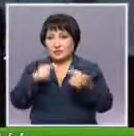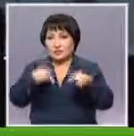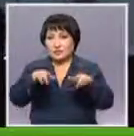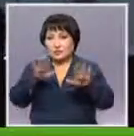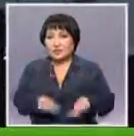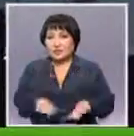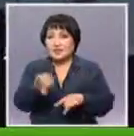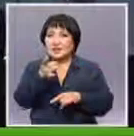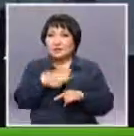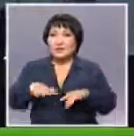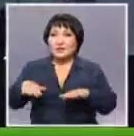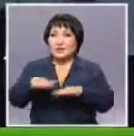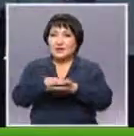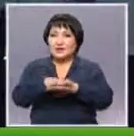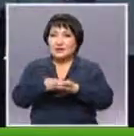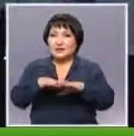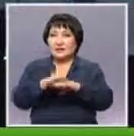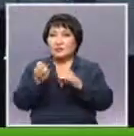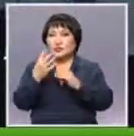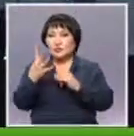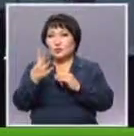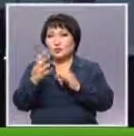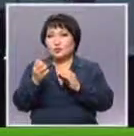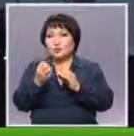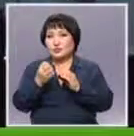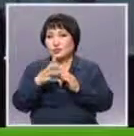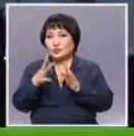республика алаңында 19-шы қыркүйекте болатын болады.